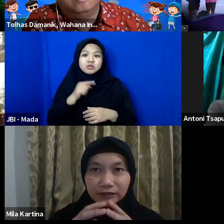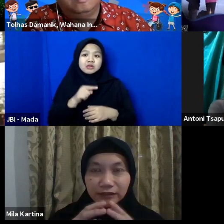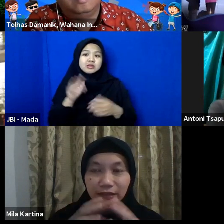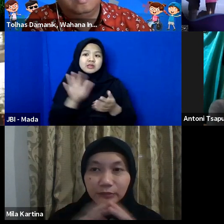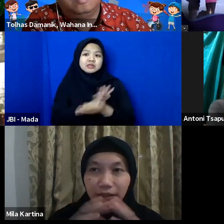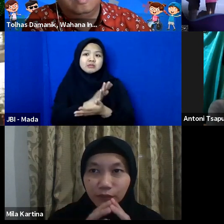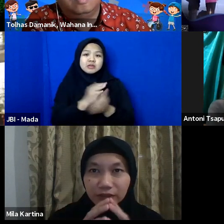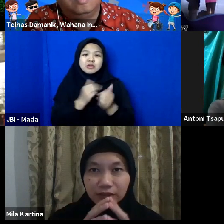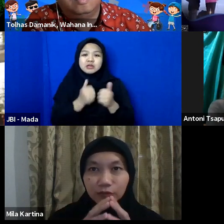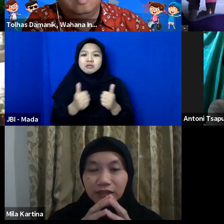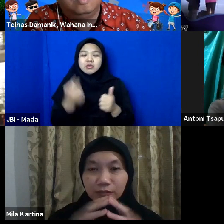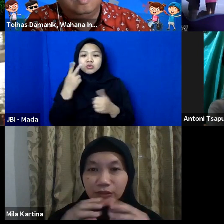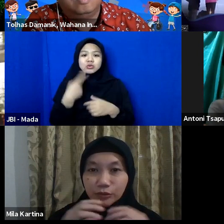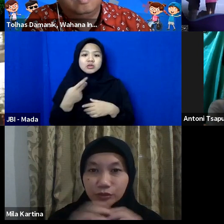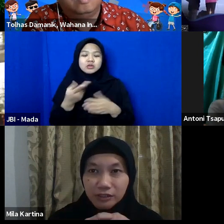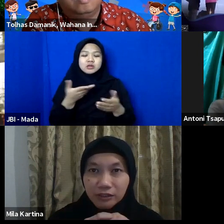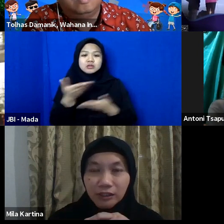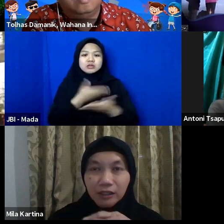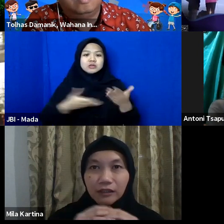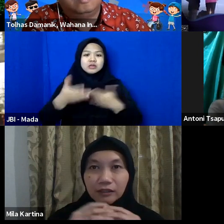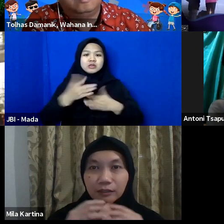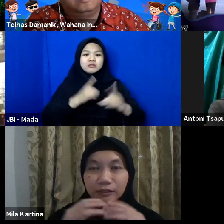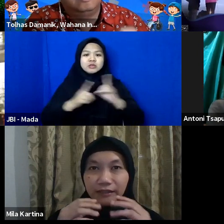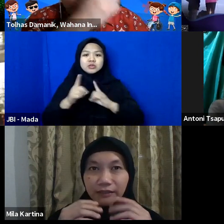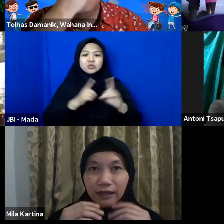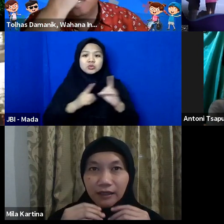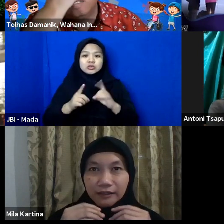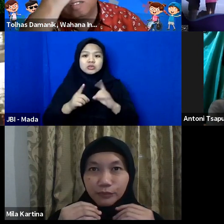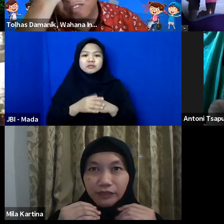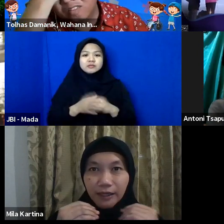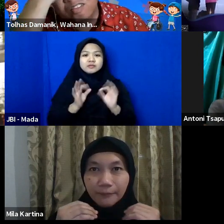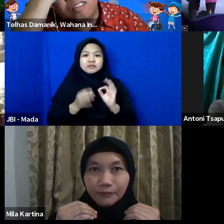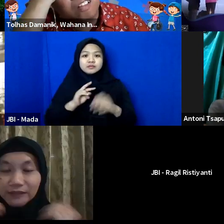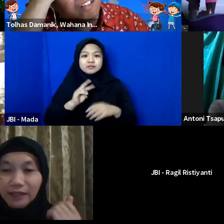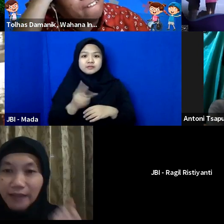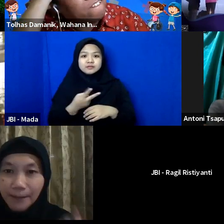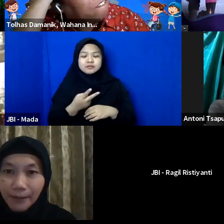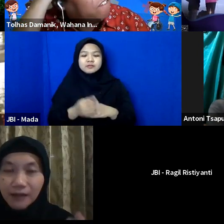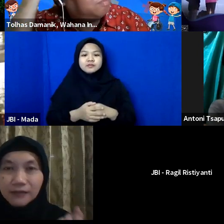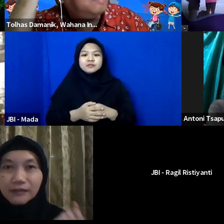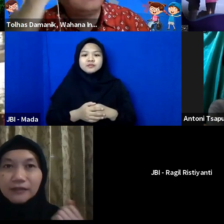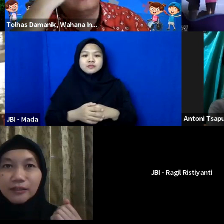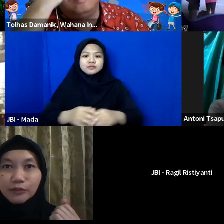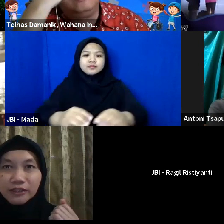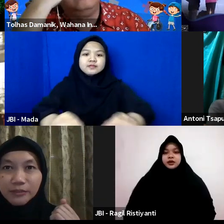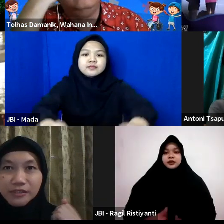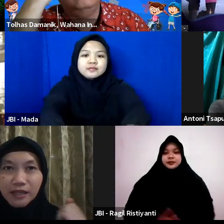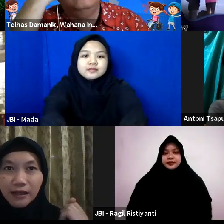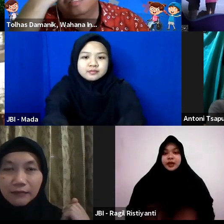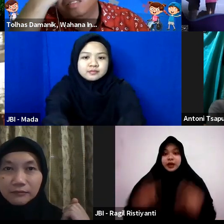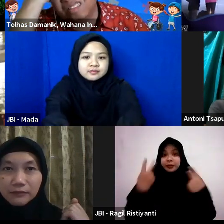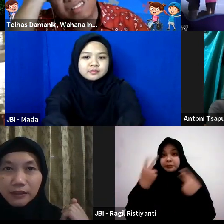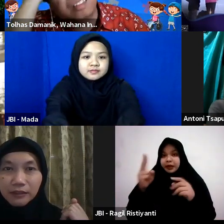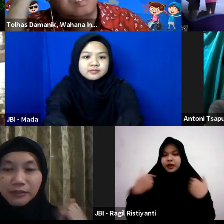kesempatan yang sangat baik buat kita untuk saling berdiskusi melihat kita punya Tantangan apa dan kemudian